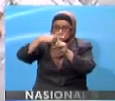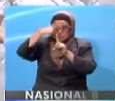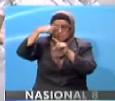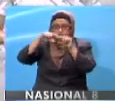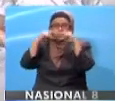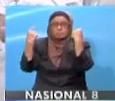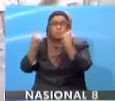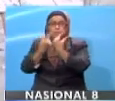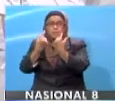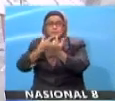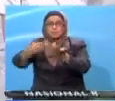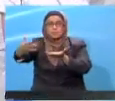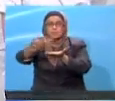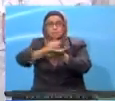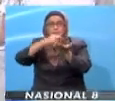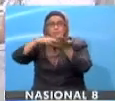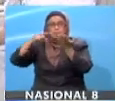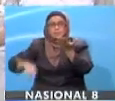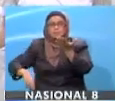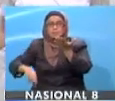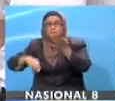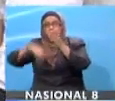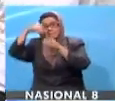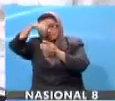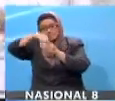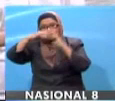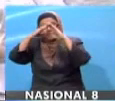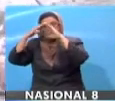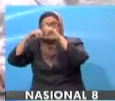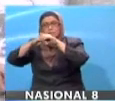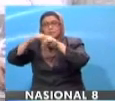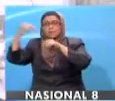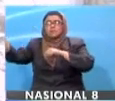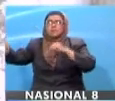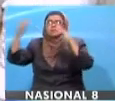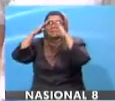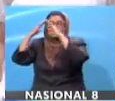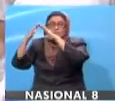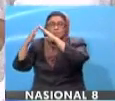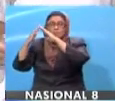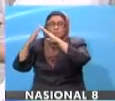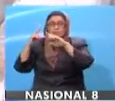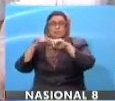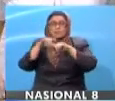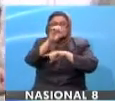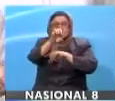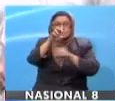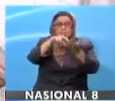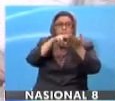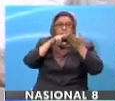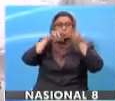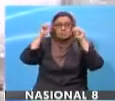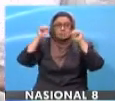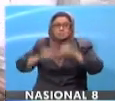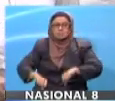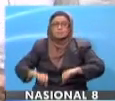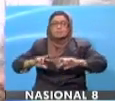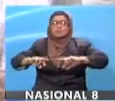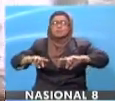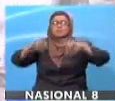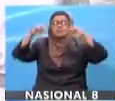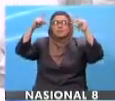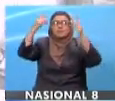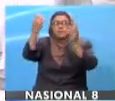berpendapatan rendah sama ada di dalam bandar maupun luar bandar. E-Rezeki juga secara tidak langsung mampu meningkatkan ekonomi digital